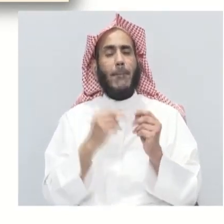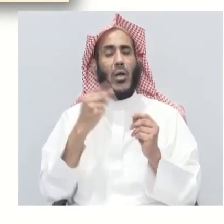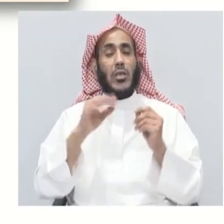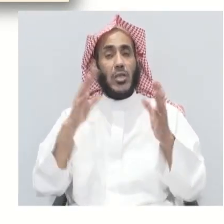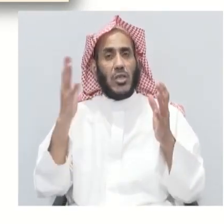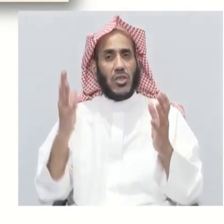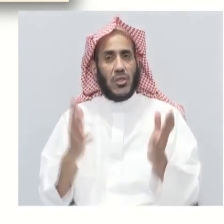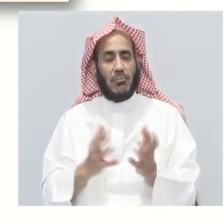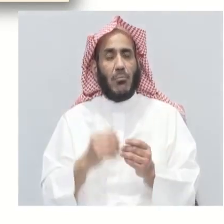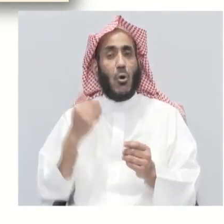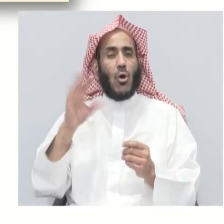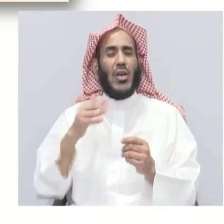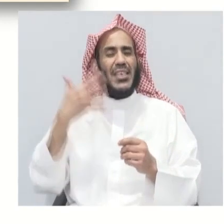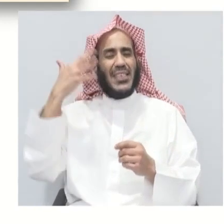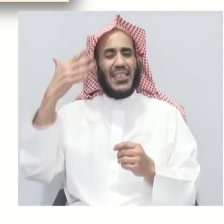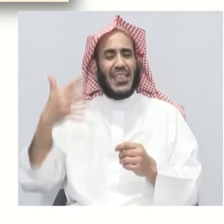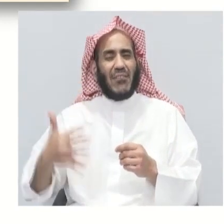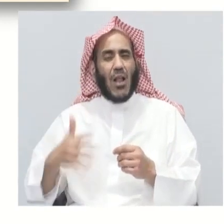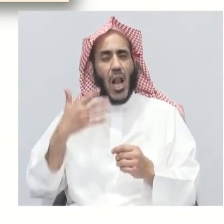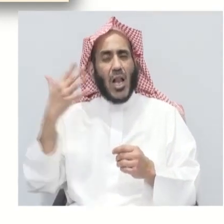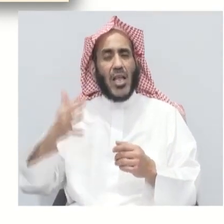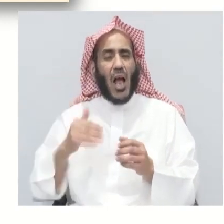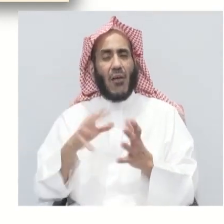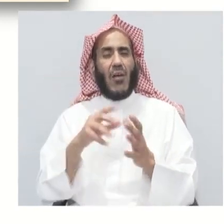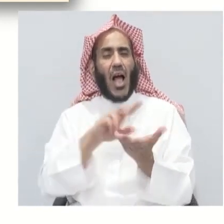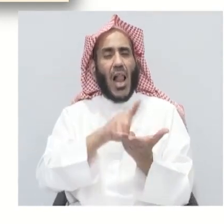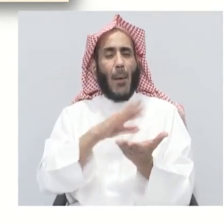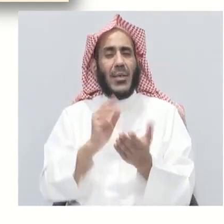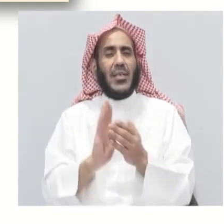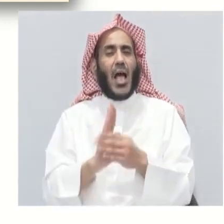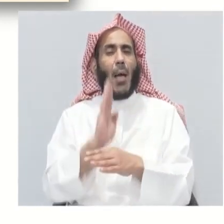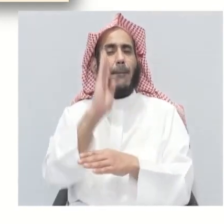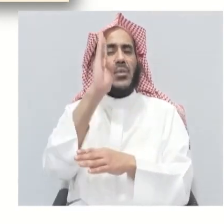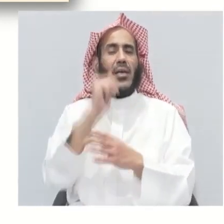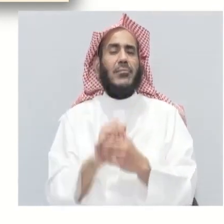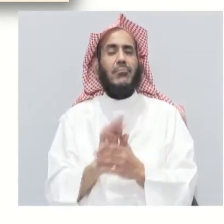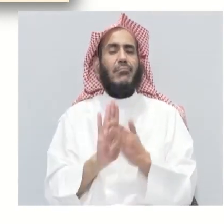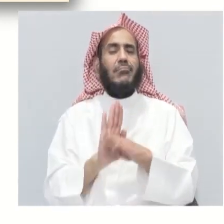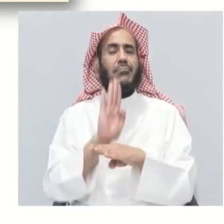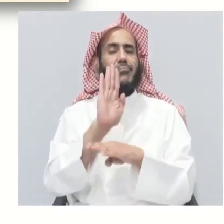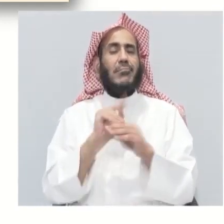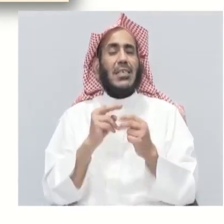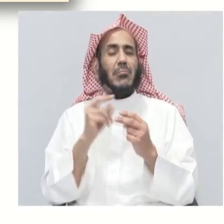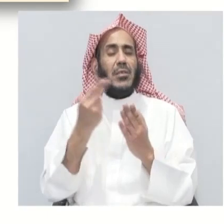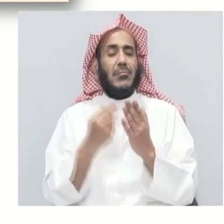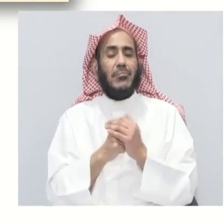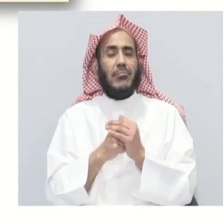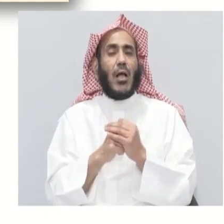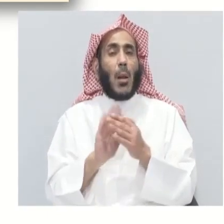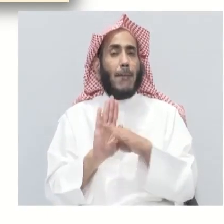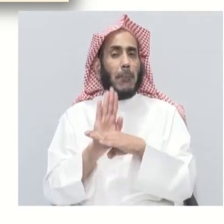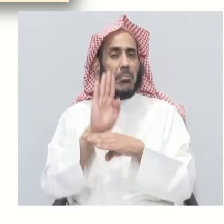الحر لطفل يقف على ميزان في مصعد سبق واخذت رسمه ماذا رسمه